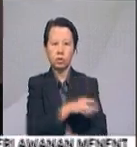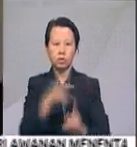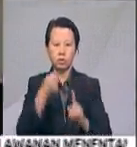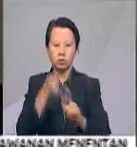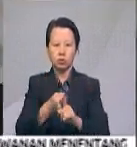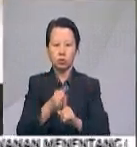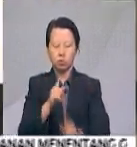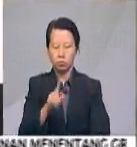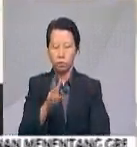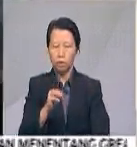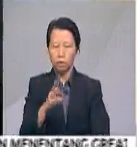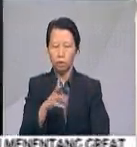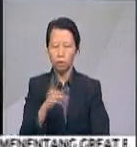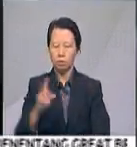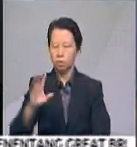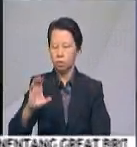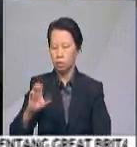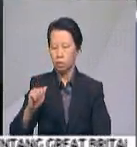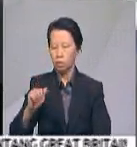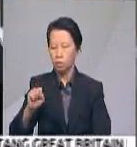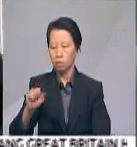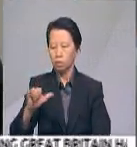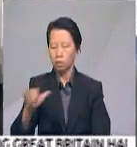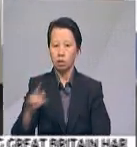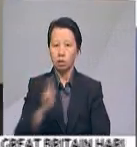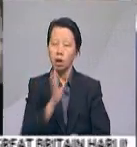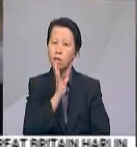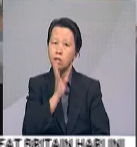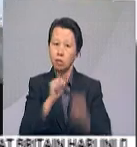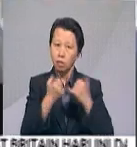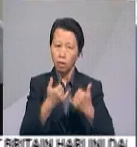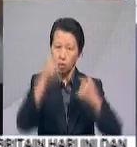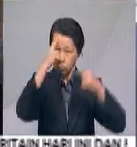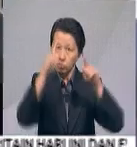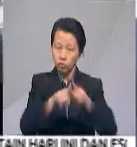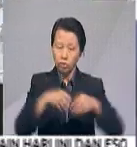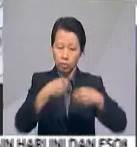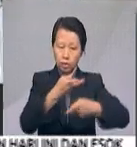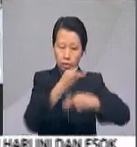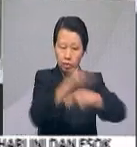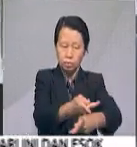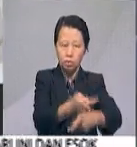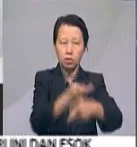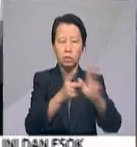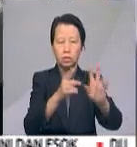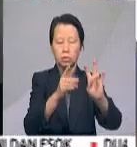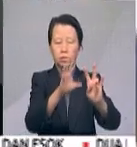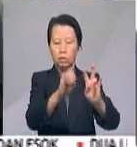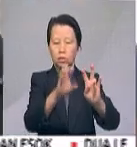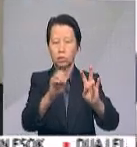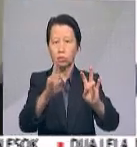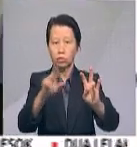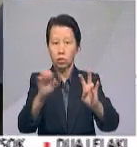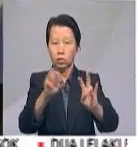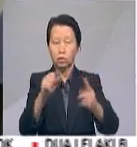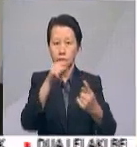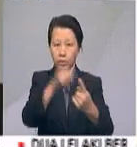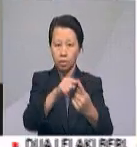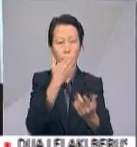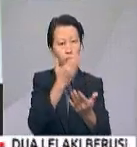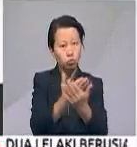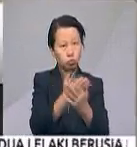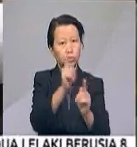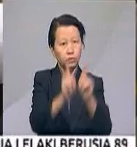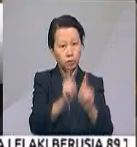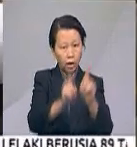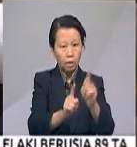eksekutif 1MDB, Casey Tang, mendakwa syarikat itu bersetuju memberi pinjaman $700 juta kepada Good Star. Namun